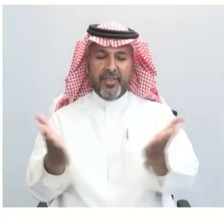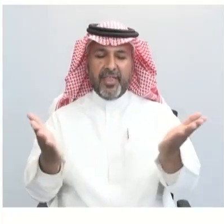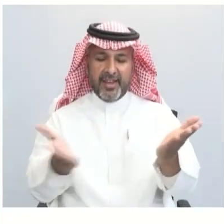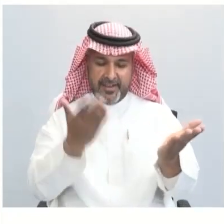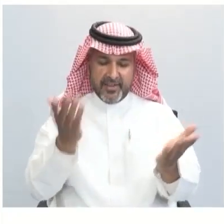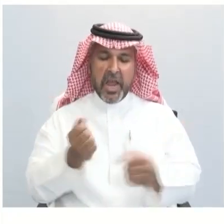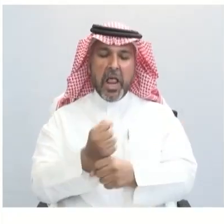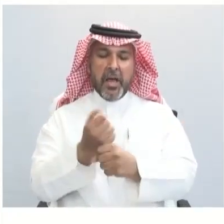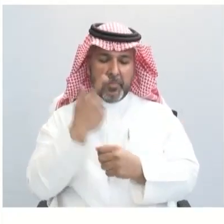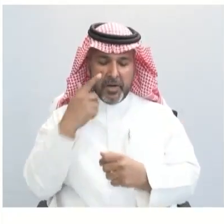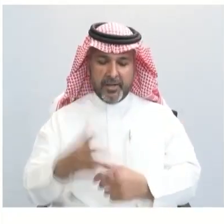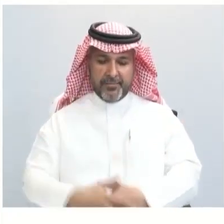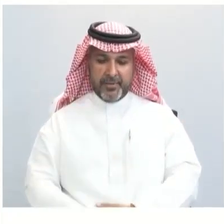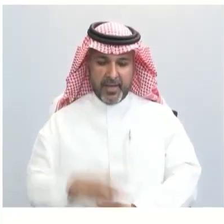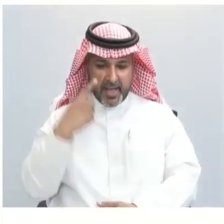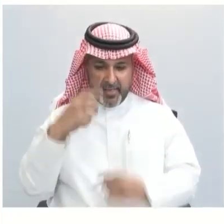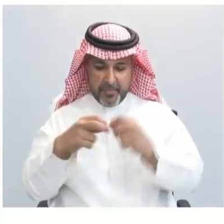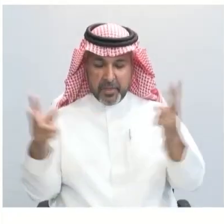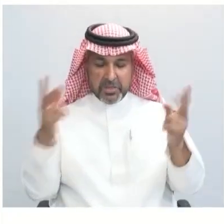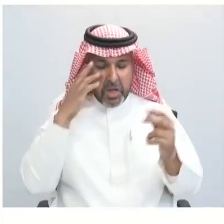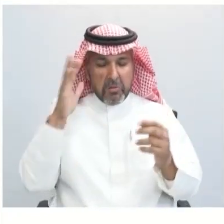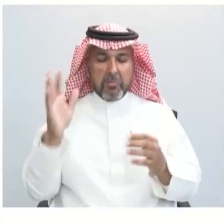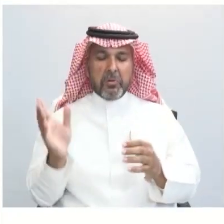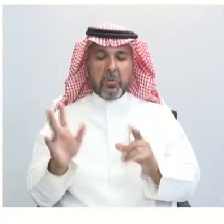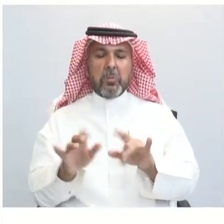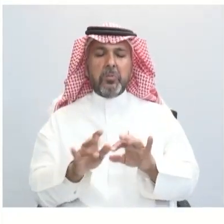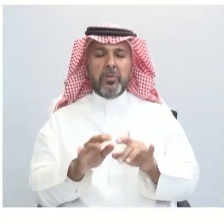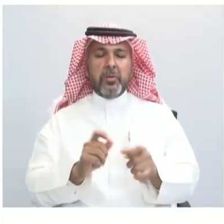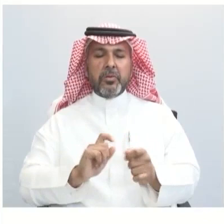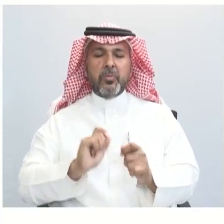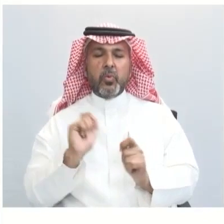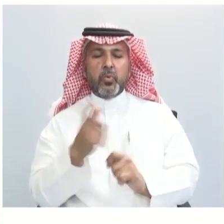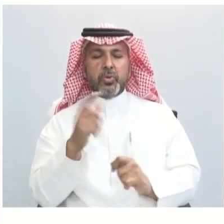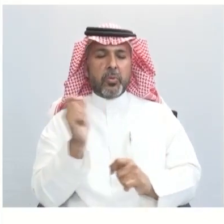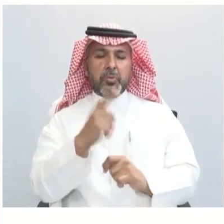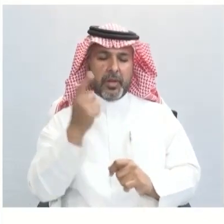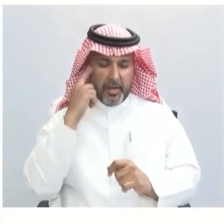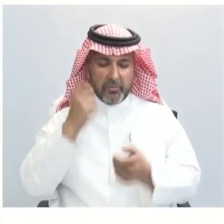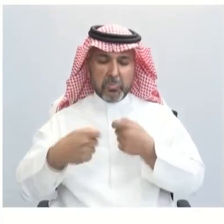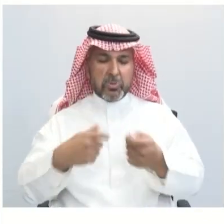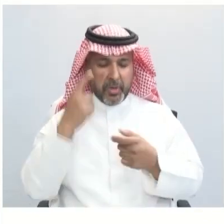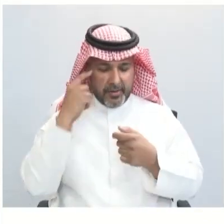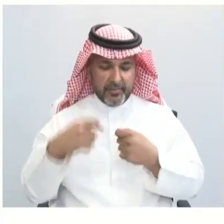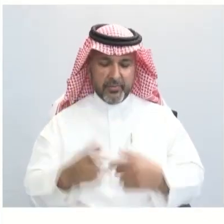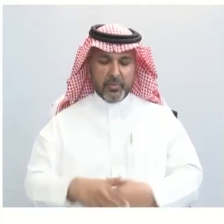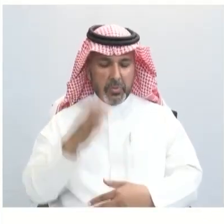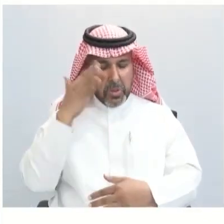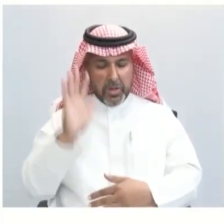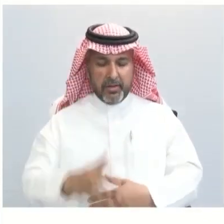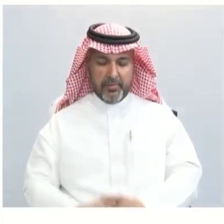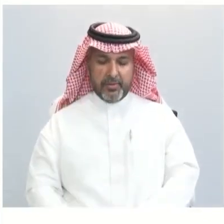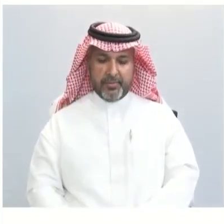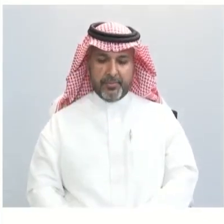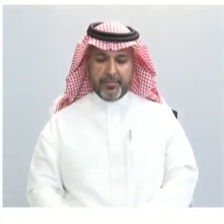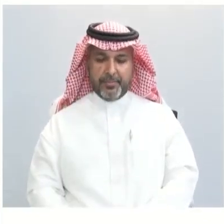لدينا منصة ميلتشيمب، بإمكانك البدء لنشر منتجاتك وبيعها ونشرها على مواقع التواصل